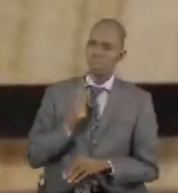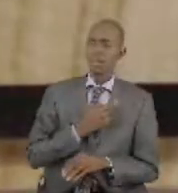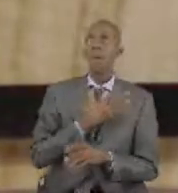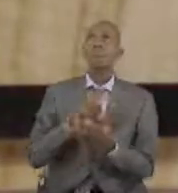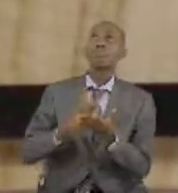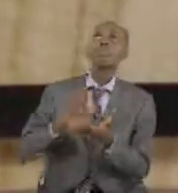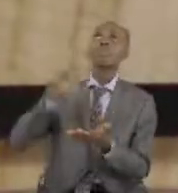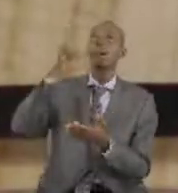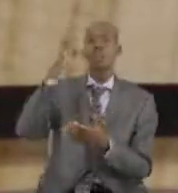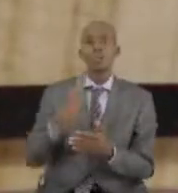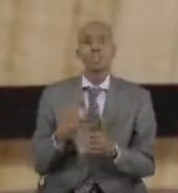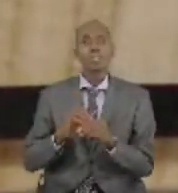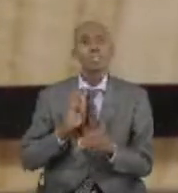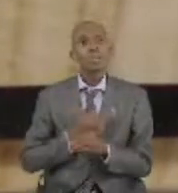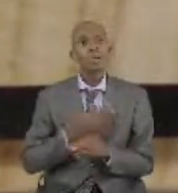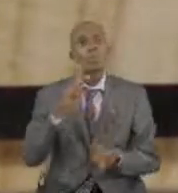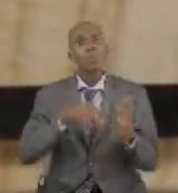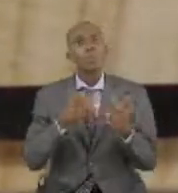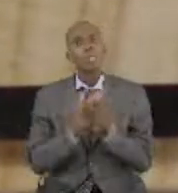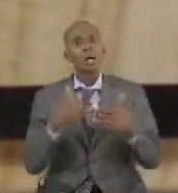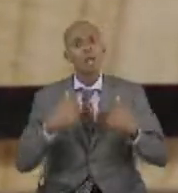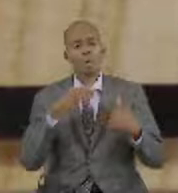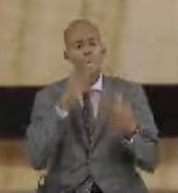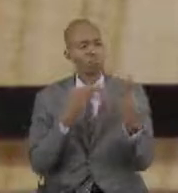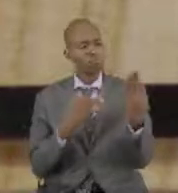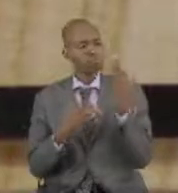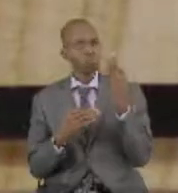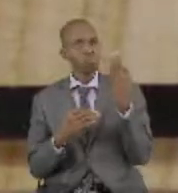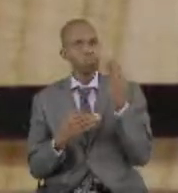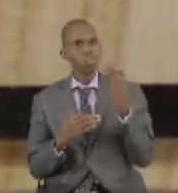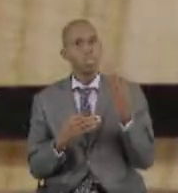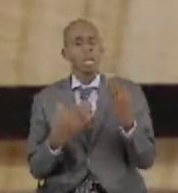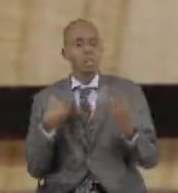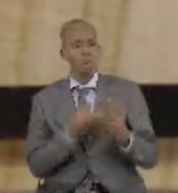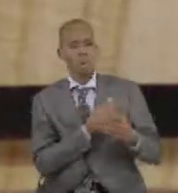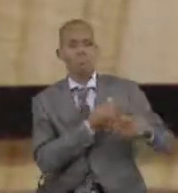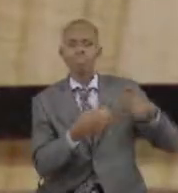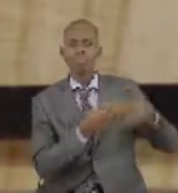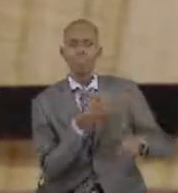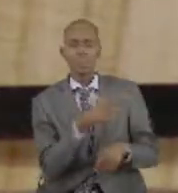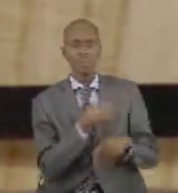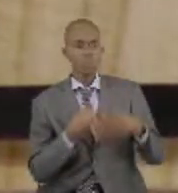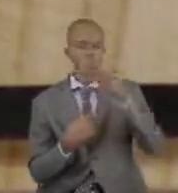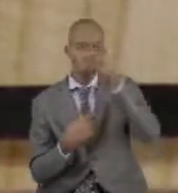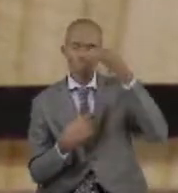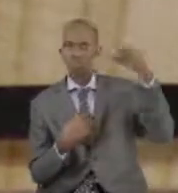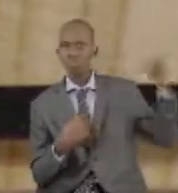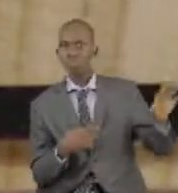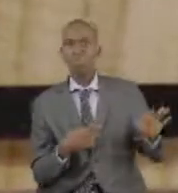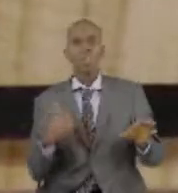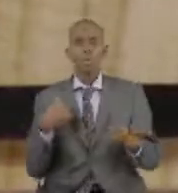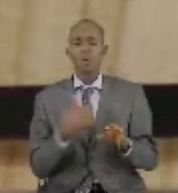notre vie et glorifier Dieu à notre sujet, ceux-là qui nous prêchaient avant et que nous les persécutions avant, et nous les avons